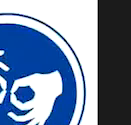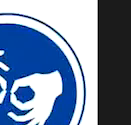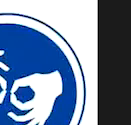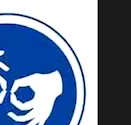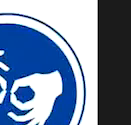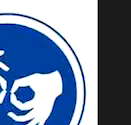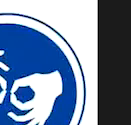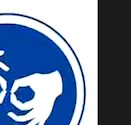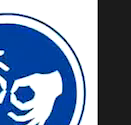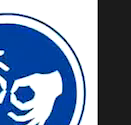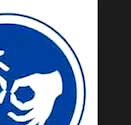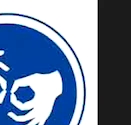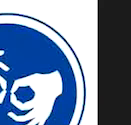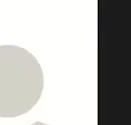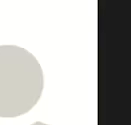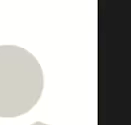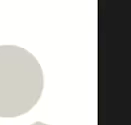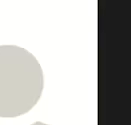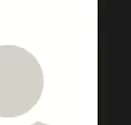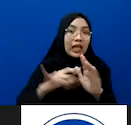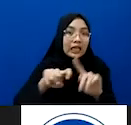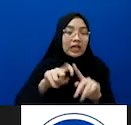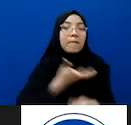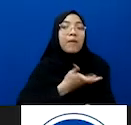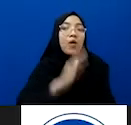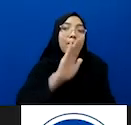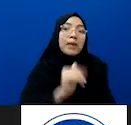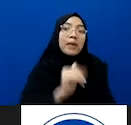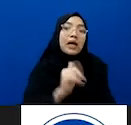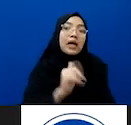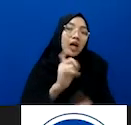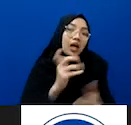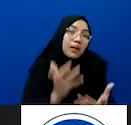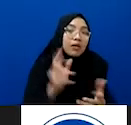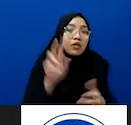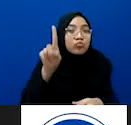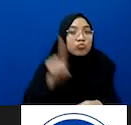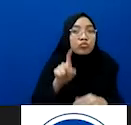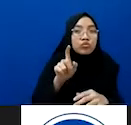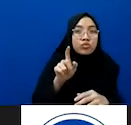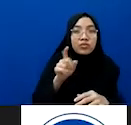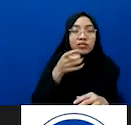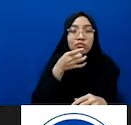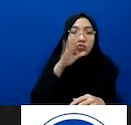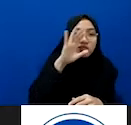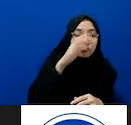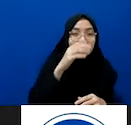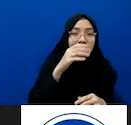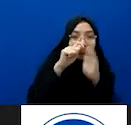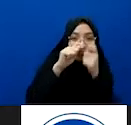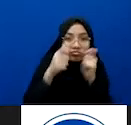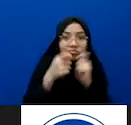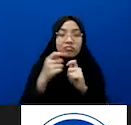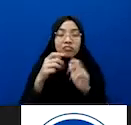tuntunnya terus mau pakai teknik apa perlu menyamar apa enggak kok menyamar apa yang